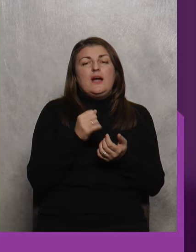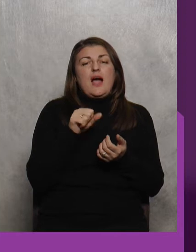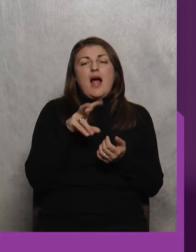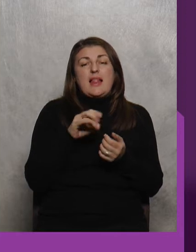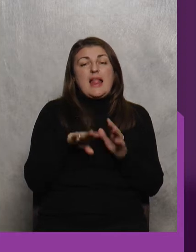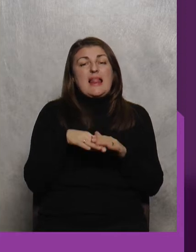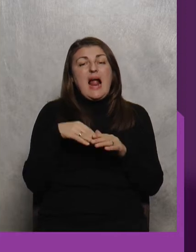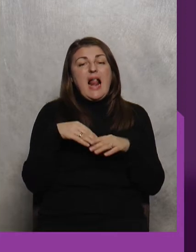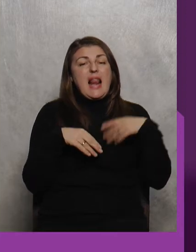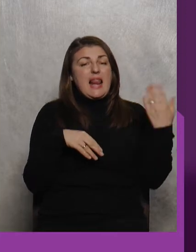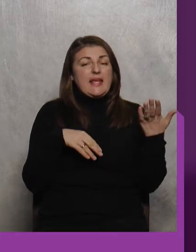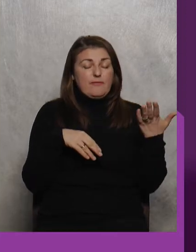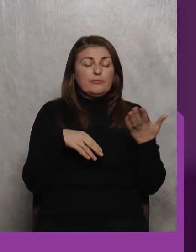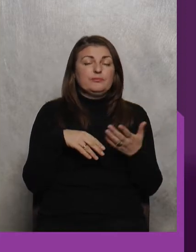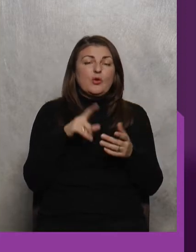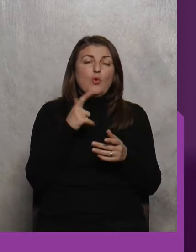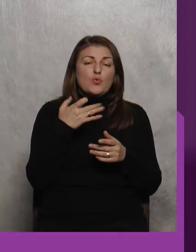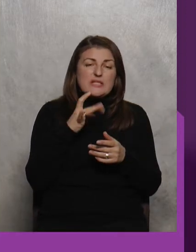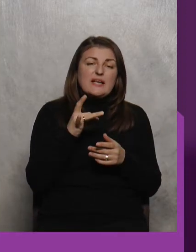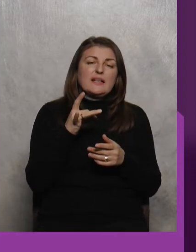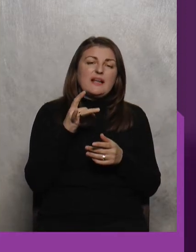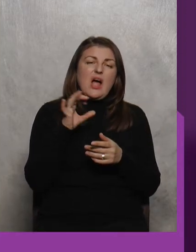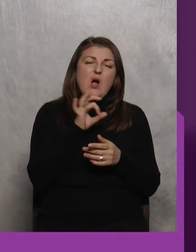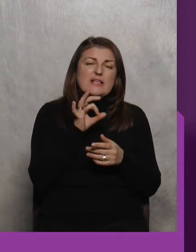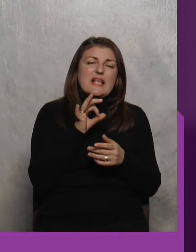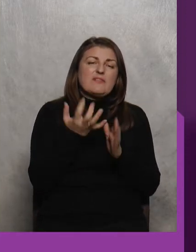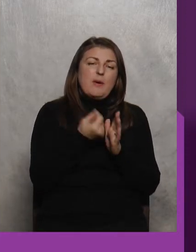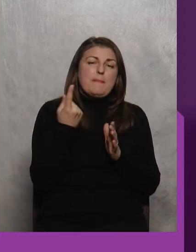Але наліво Гусар Олександр вибрав перше місце,